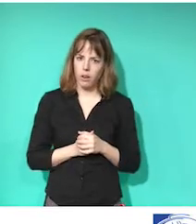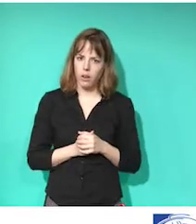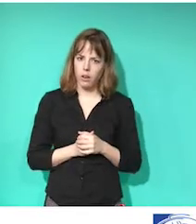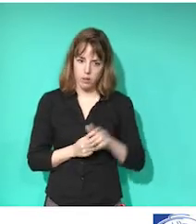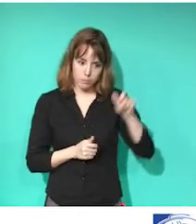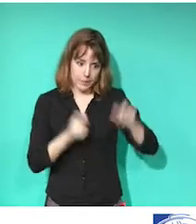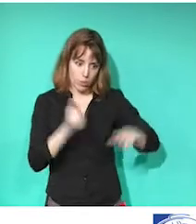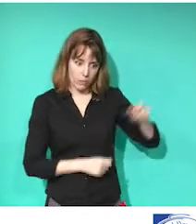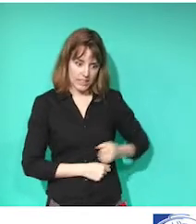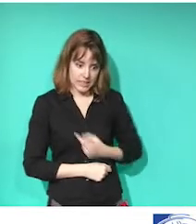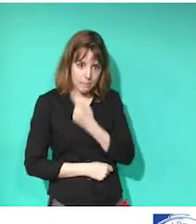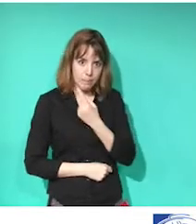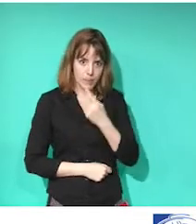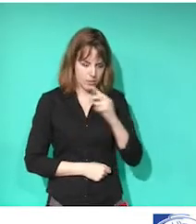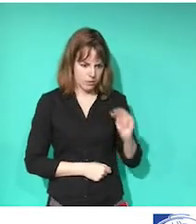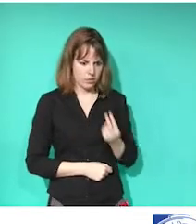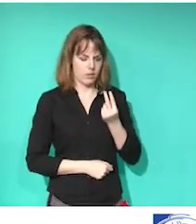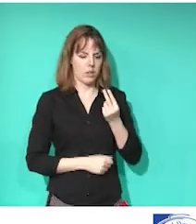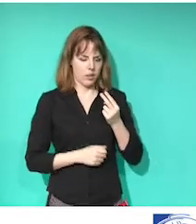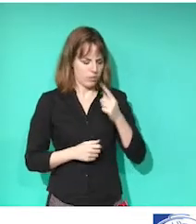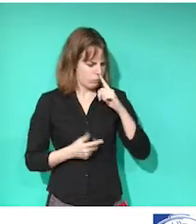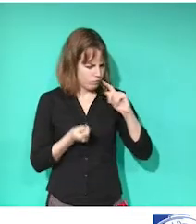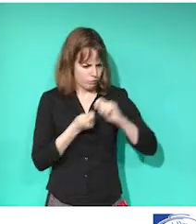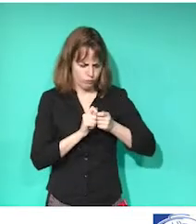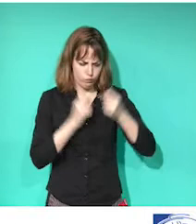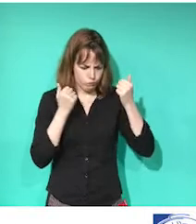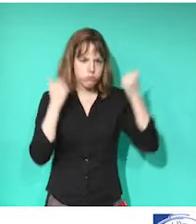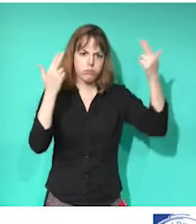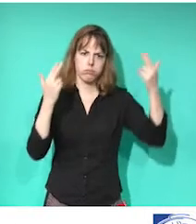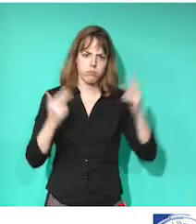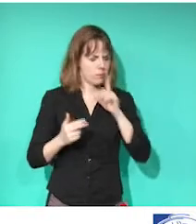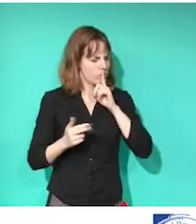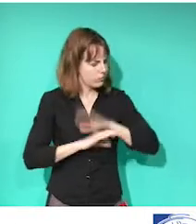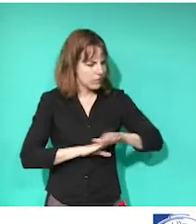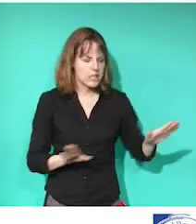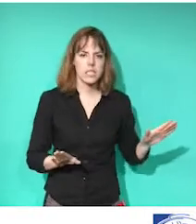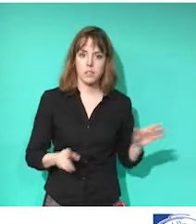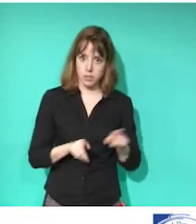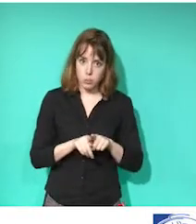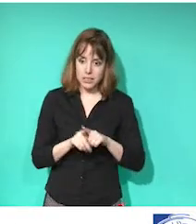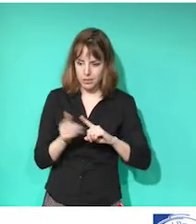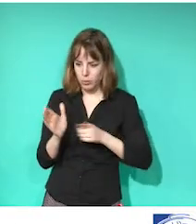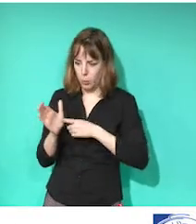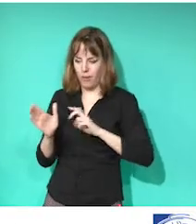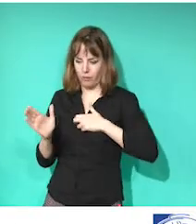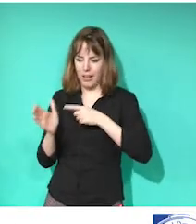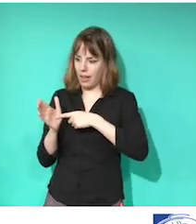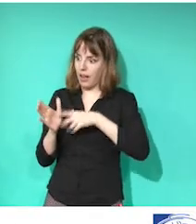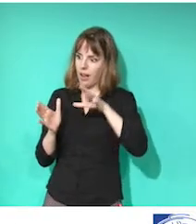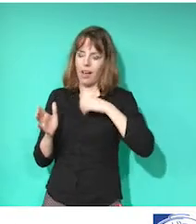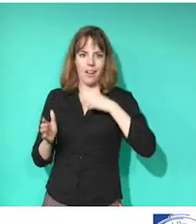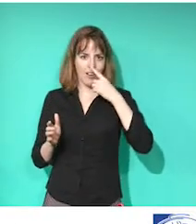des victimes et des auteurs, parce qu'il y a du sexisme passif comme il y a du terrorisme passif, et puis cette prise en compte par le droit. Merci